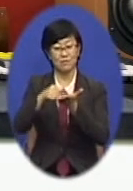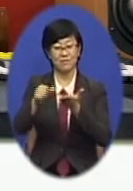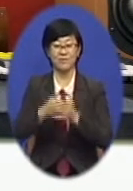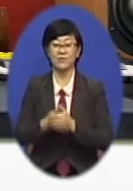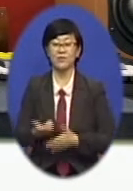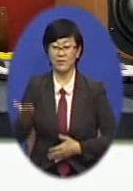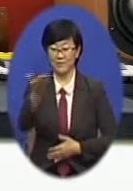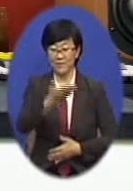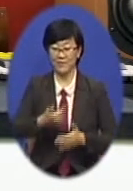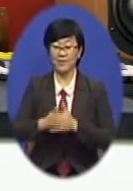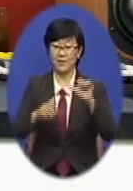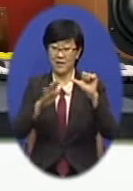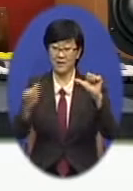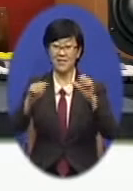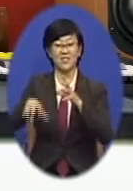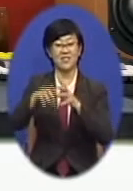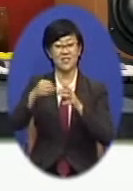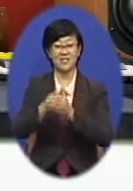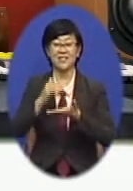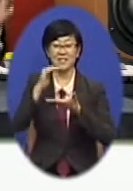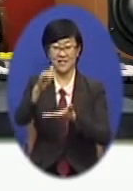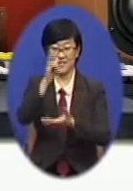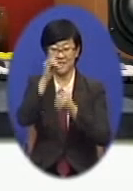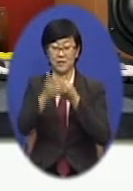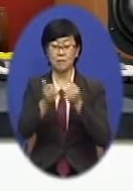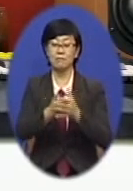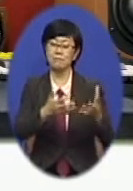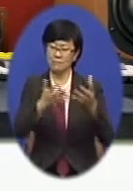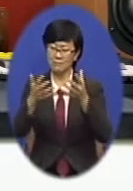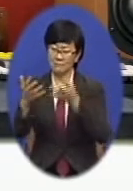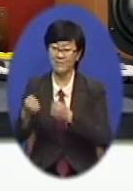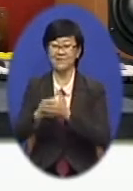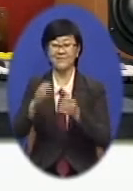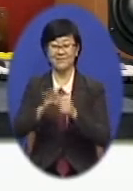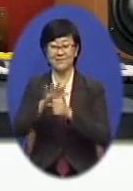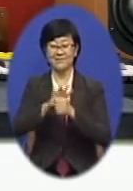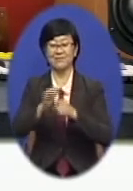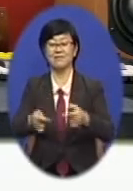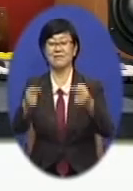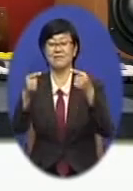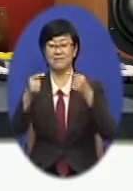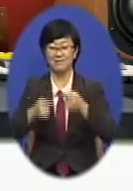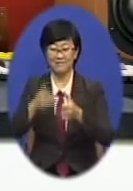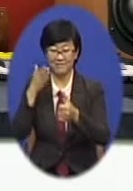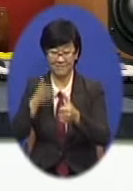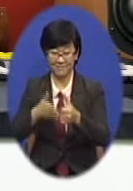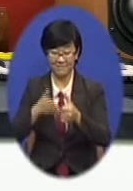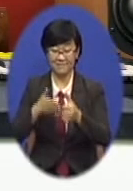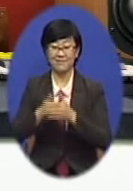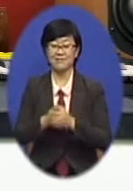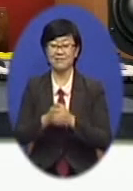제품이죠. 제품을 5분 추첨해서 드리니까요. 많은 사랑 네. 참여